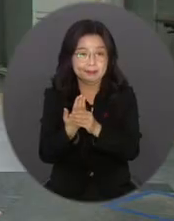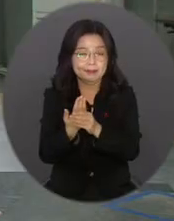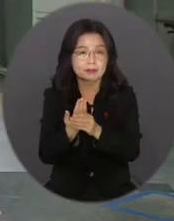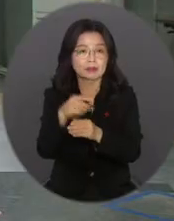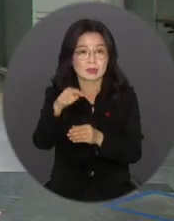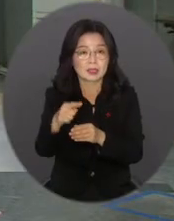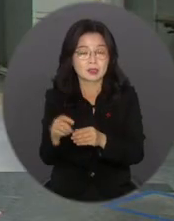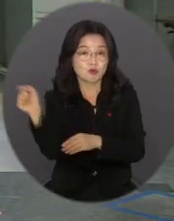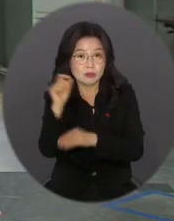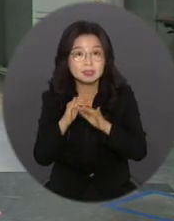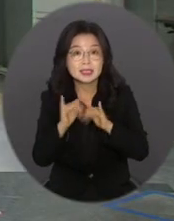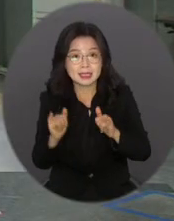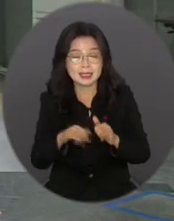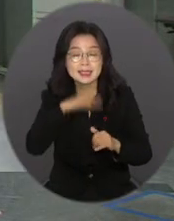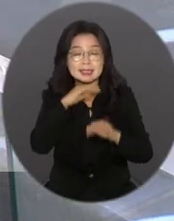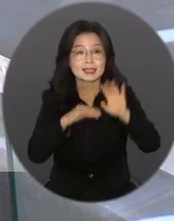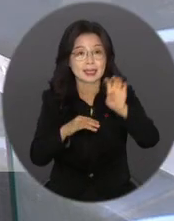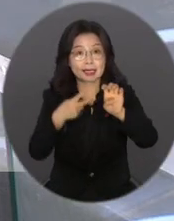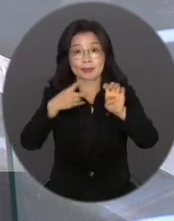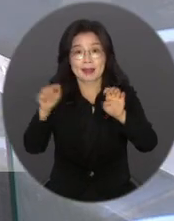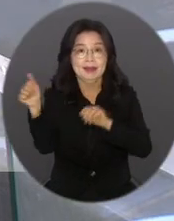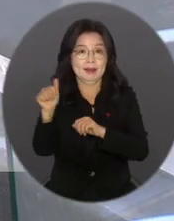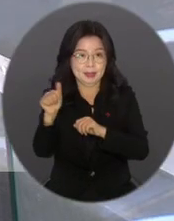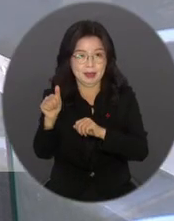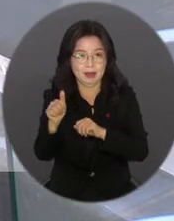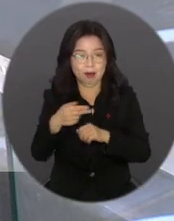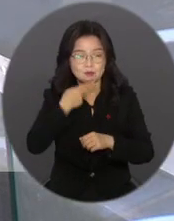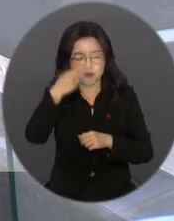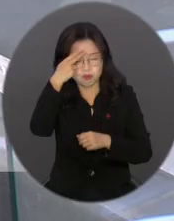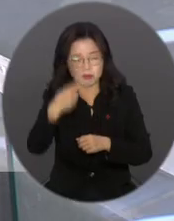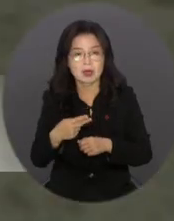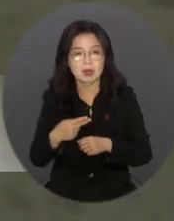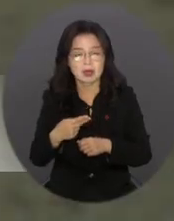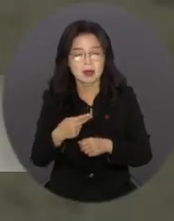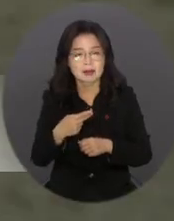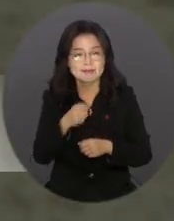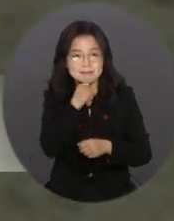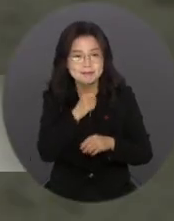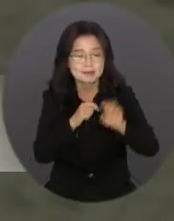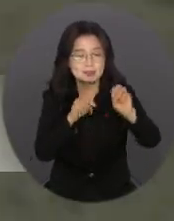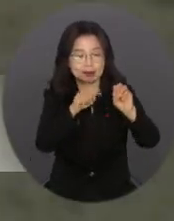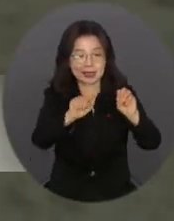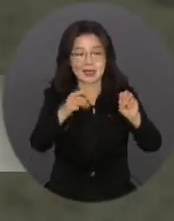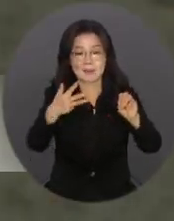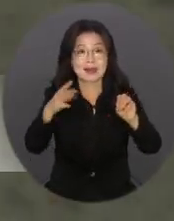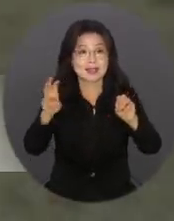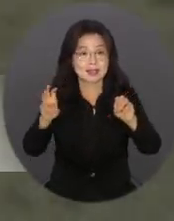사고를 내 운전자는 40대 남성이었는데 당시 혈중 알코올 농도는 0.183%,